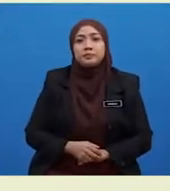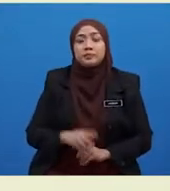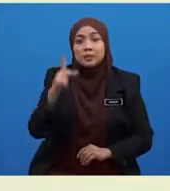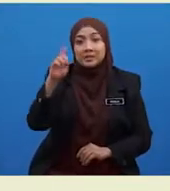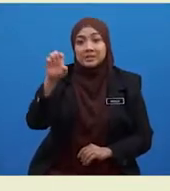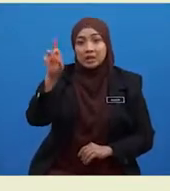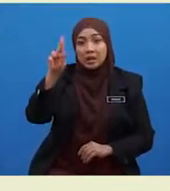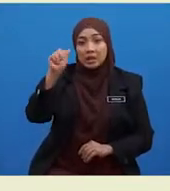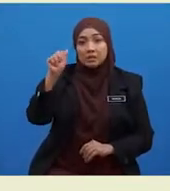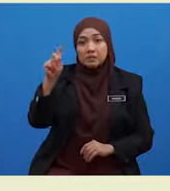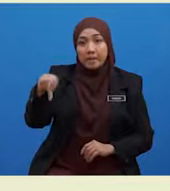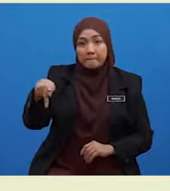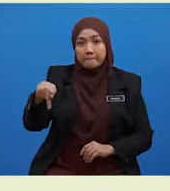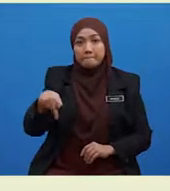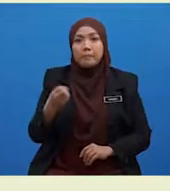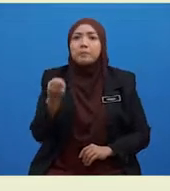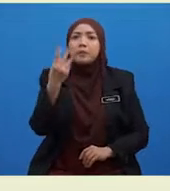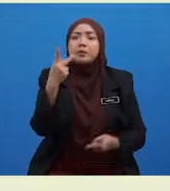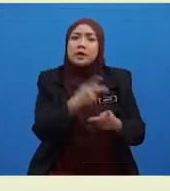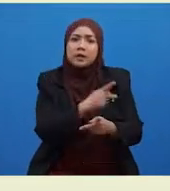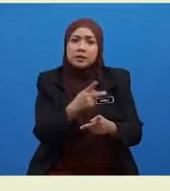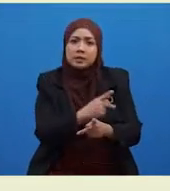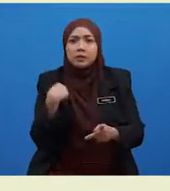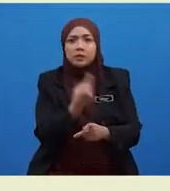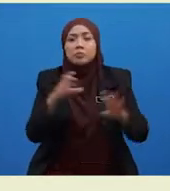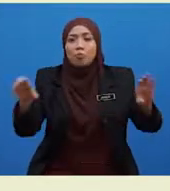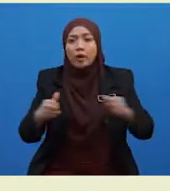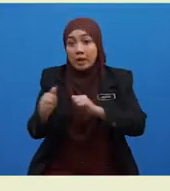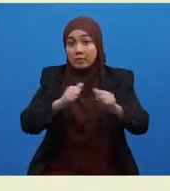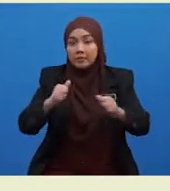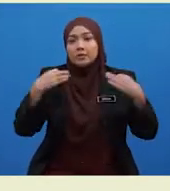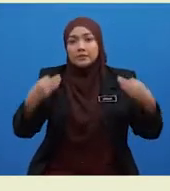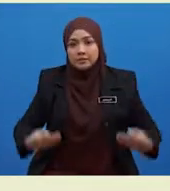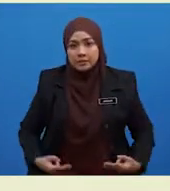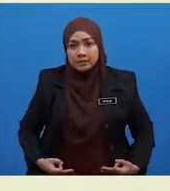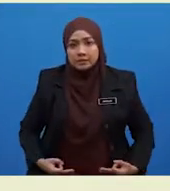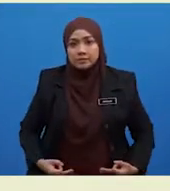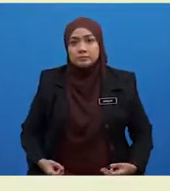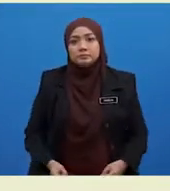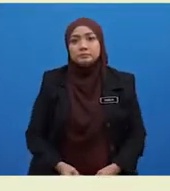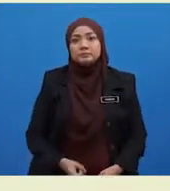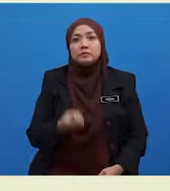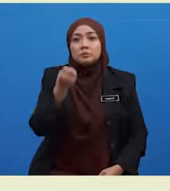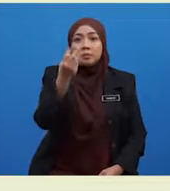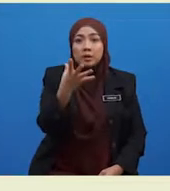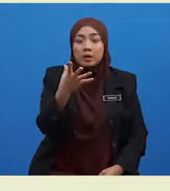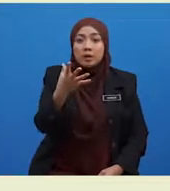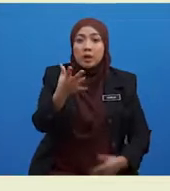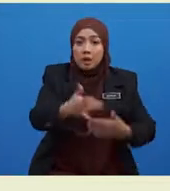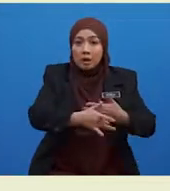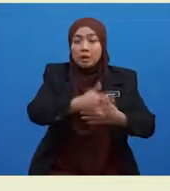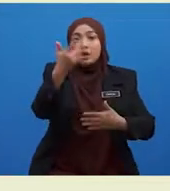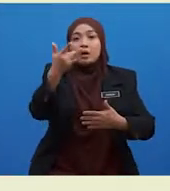seberapa kerap anda melakukan aktiviti fizikal. Kekerapan adalah komponen utama prinsip FITT.